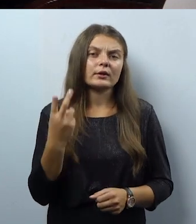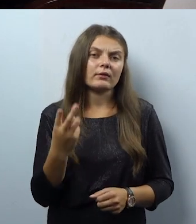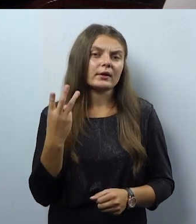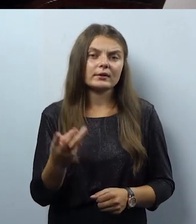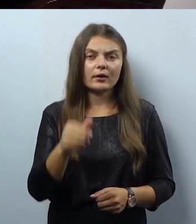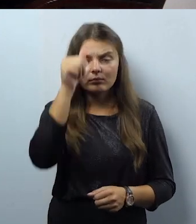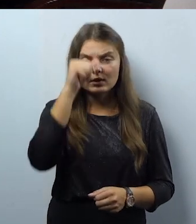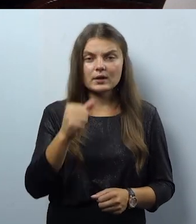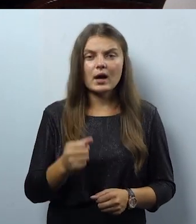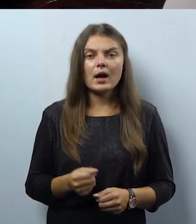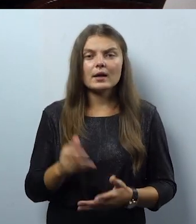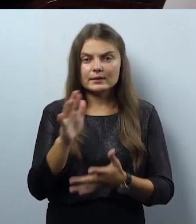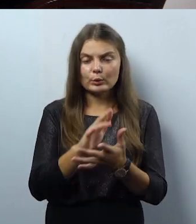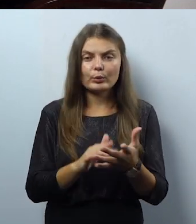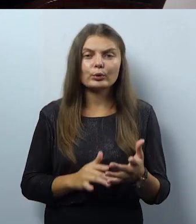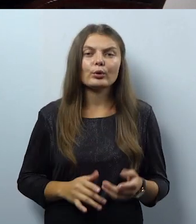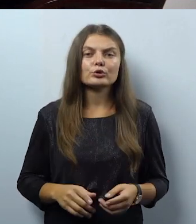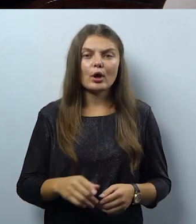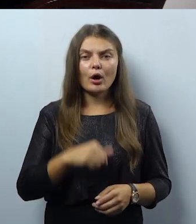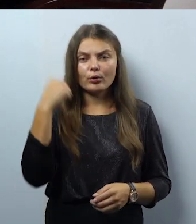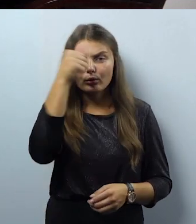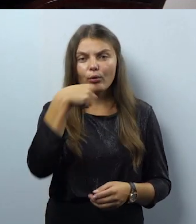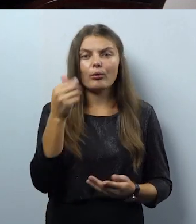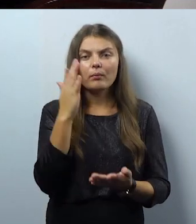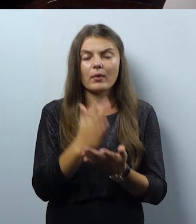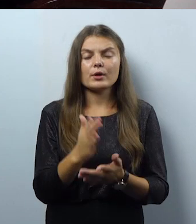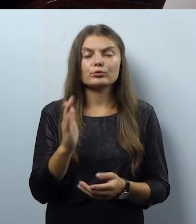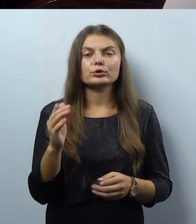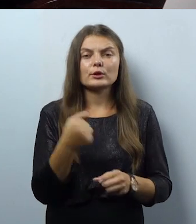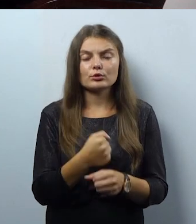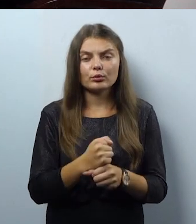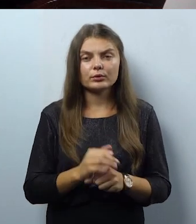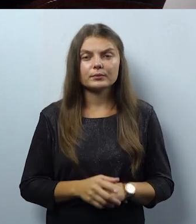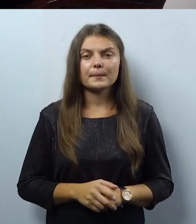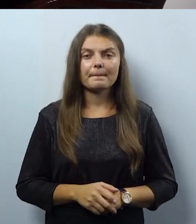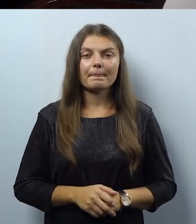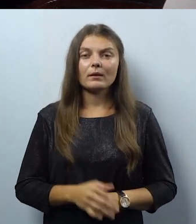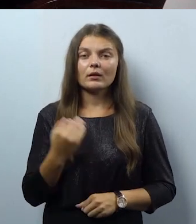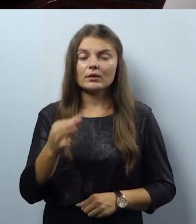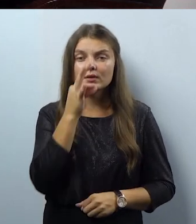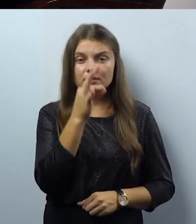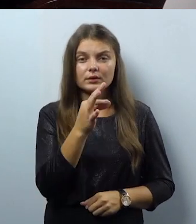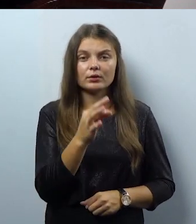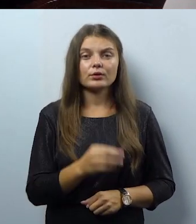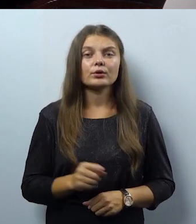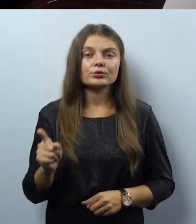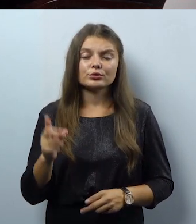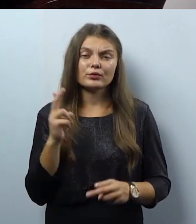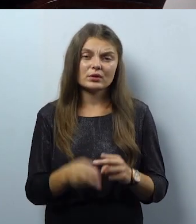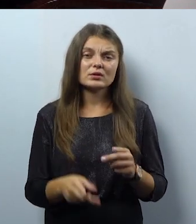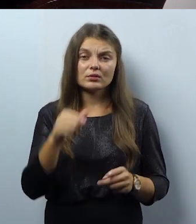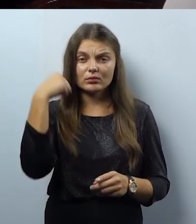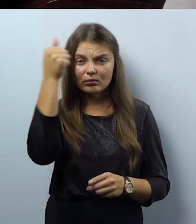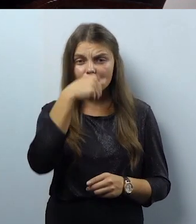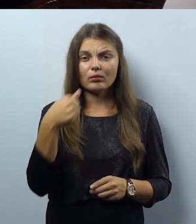ці от заміри вони мають братися в різну пору року. І він сказав, що то кінець року вже